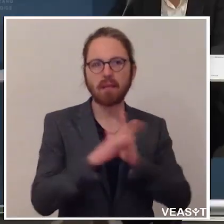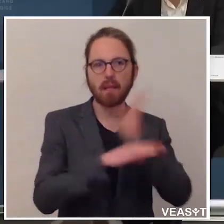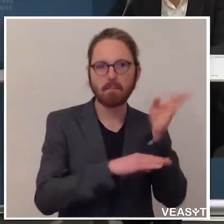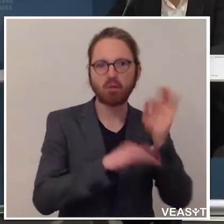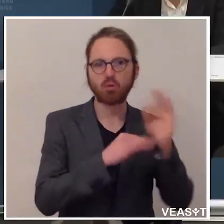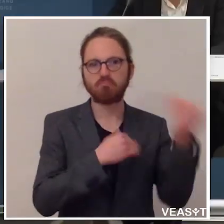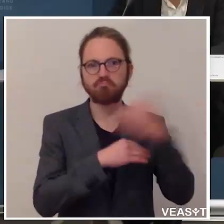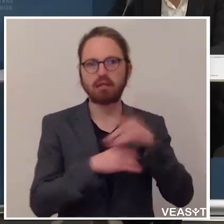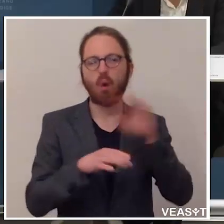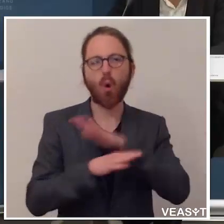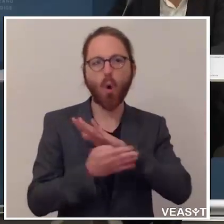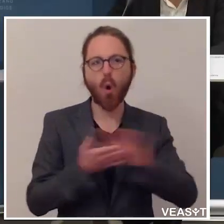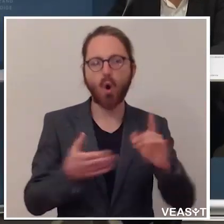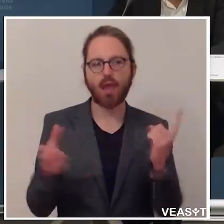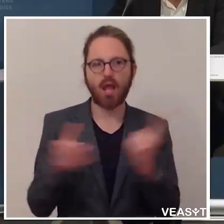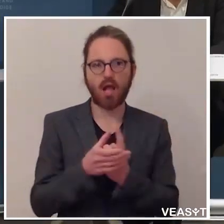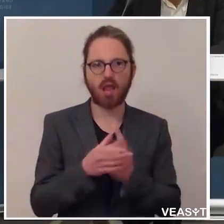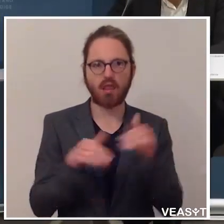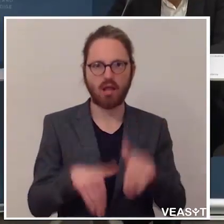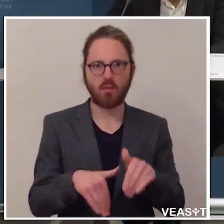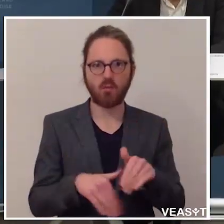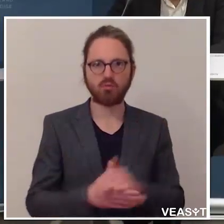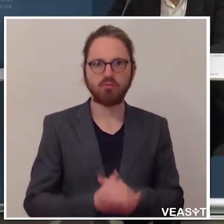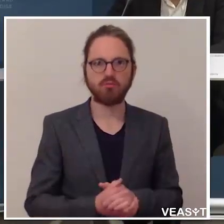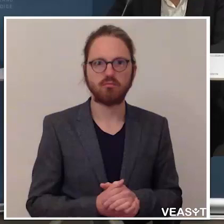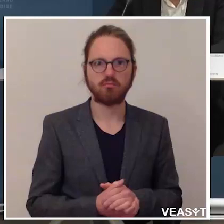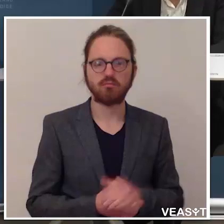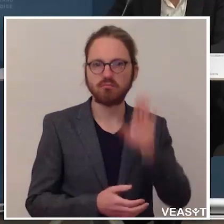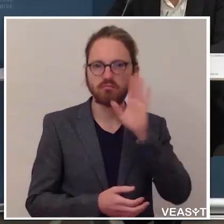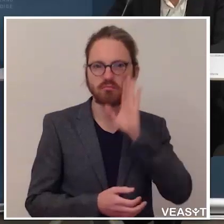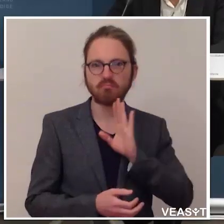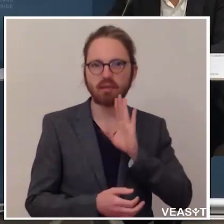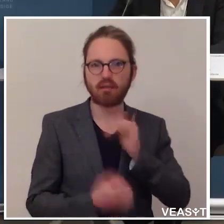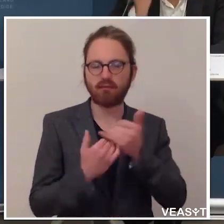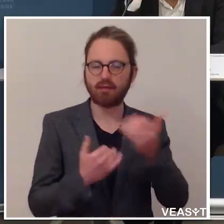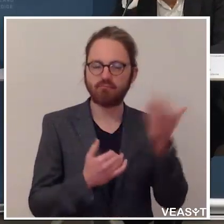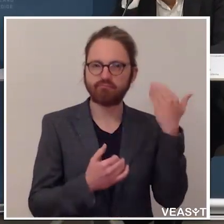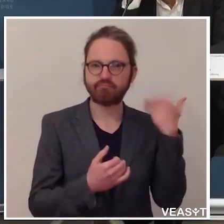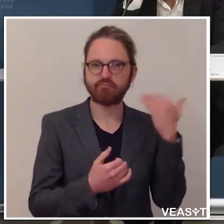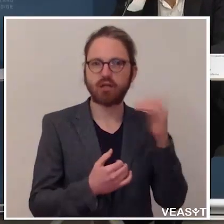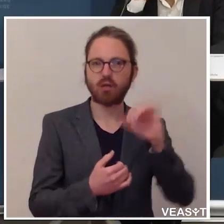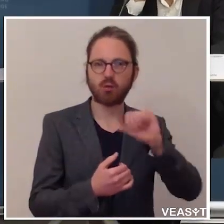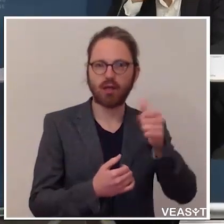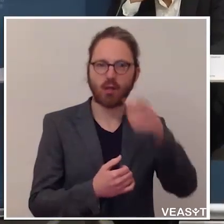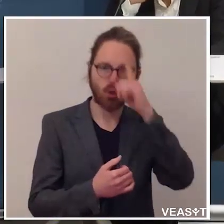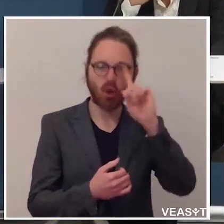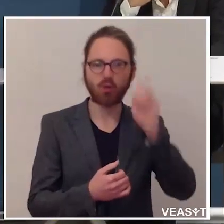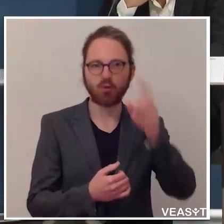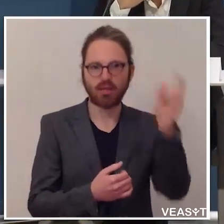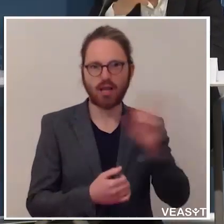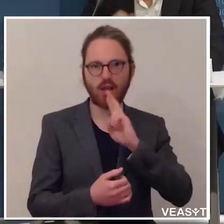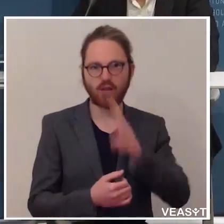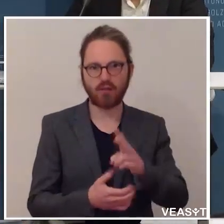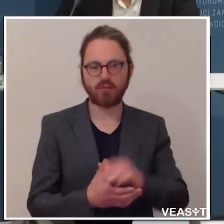Bitte wie früher die Frage in Deutsch und Italienisch beantworten. Ja, zunächst, wie schon vorhin gesagt,